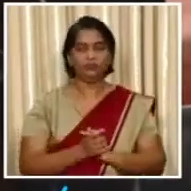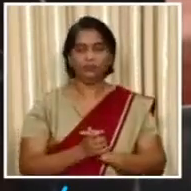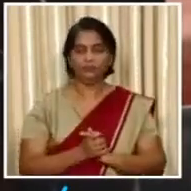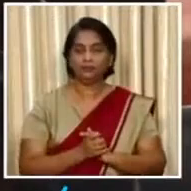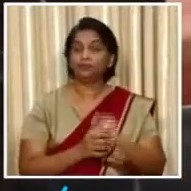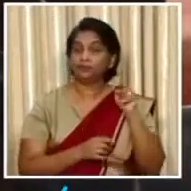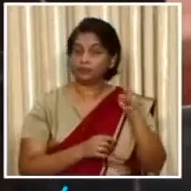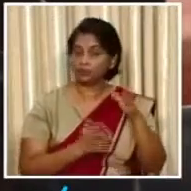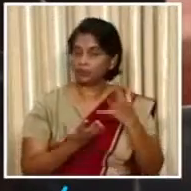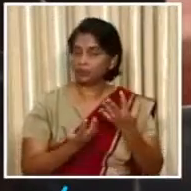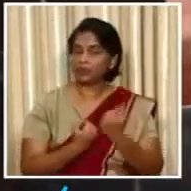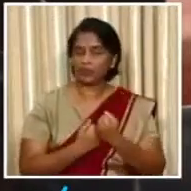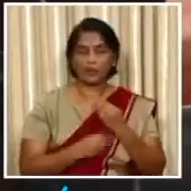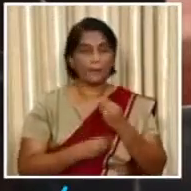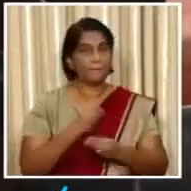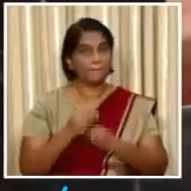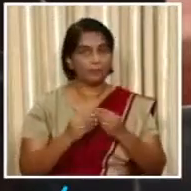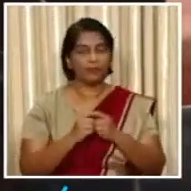செலவு